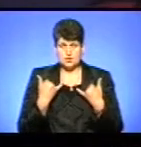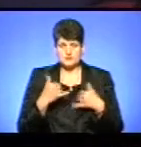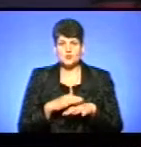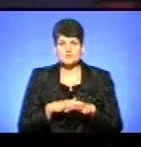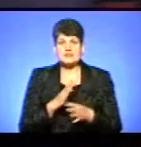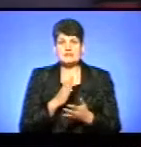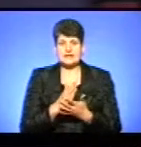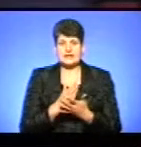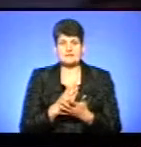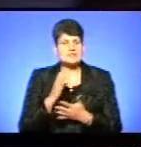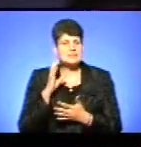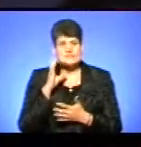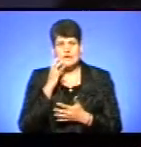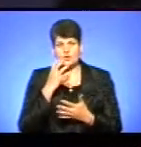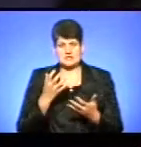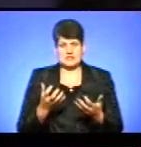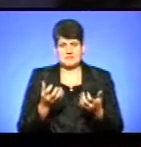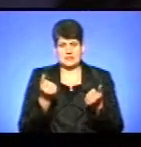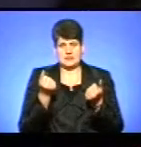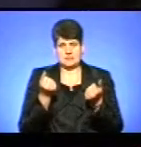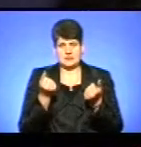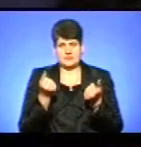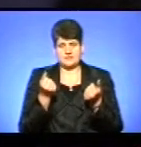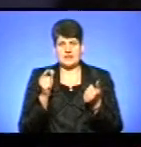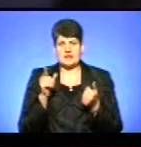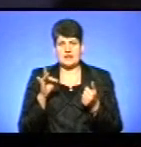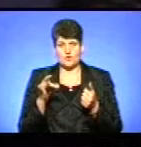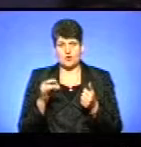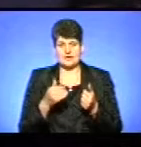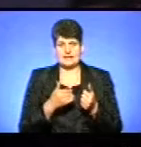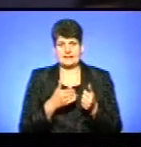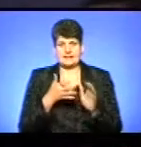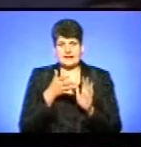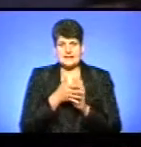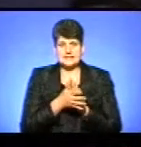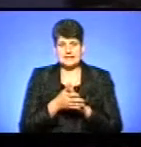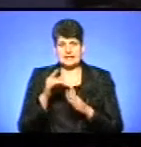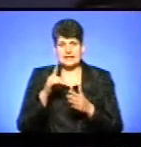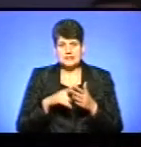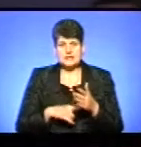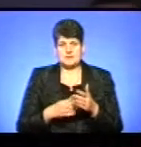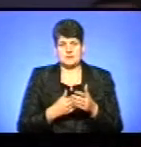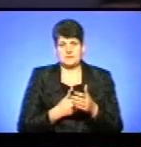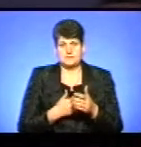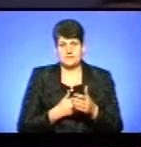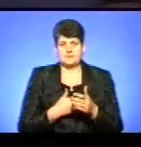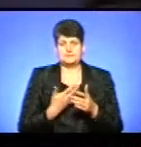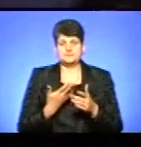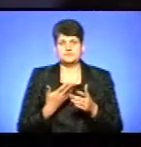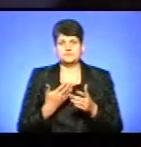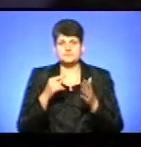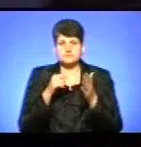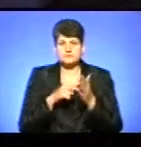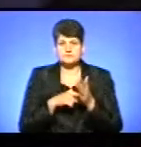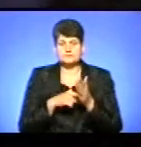є серйозна підтримка євроінтеграційних намірів наших, наших прагнень, нашої такої стратегічної мети.